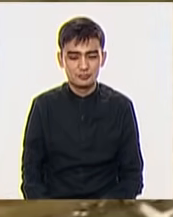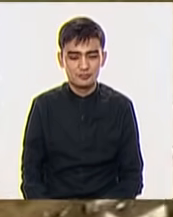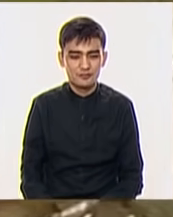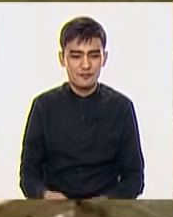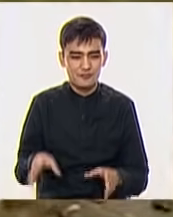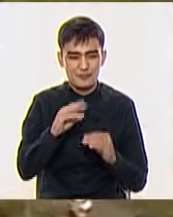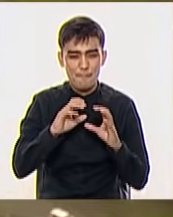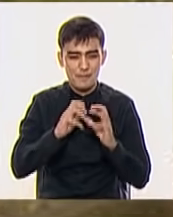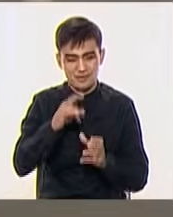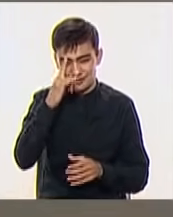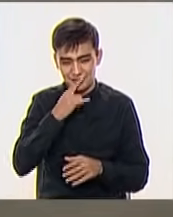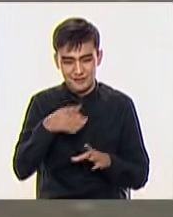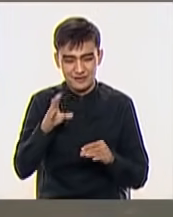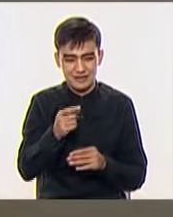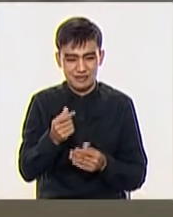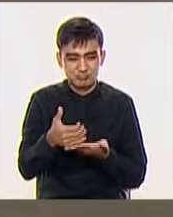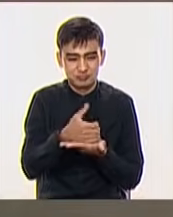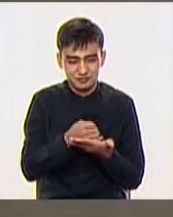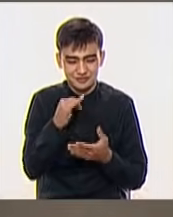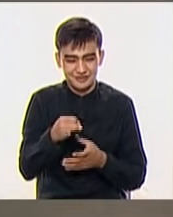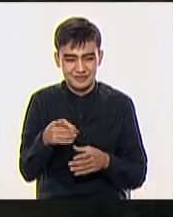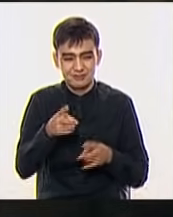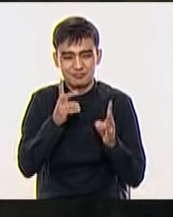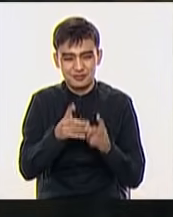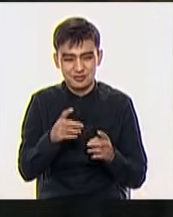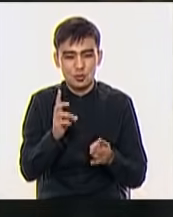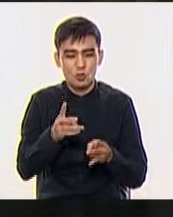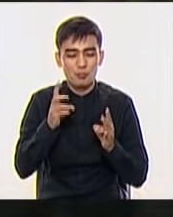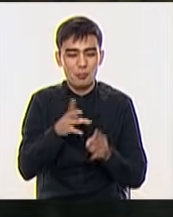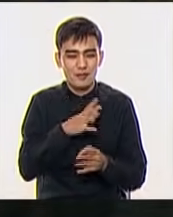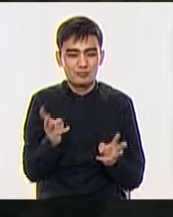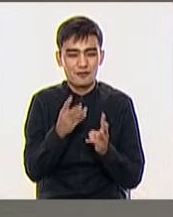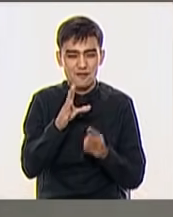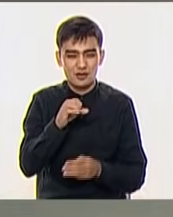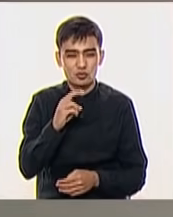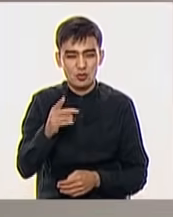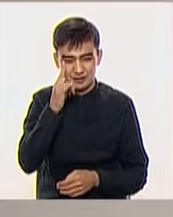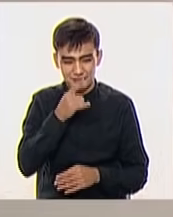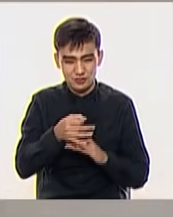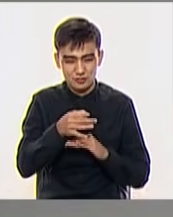Всем миром! Казахстанцы собирают деньги и вещи пострадавшим в пожаре в Восточном Казахстане.